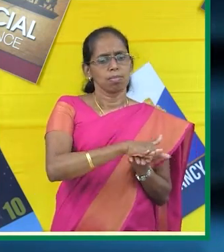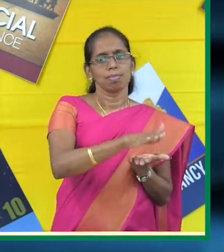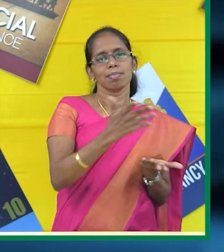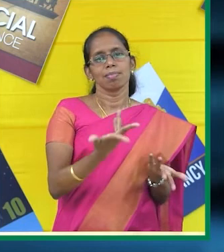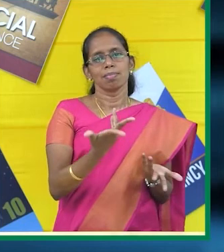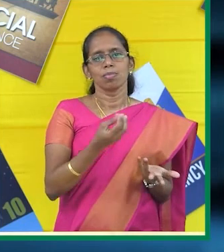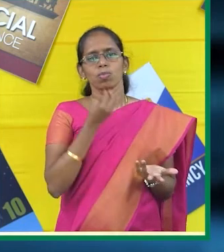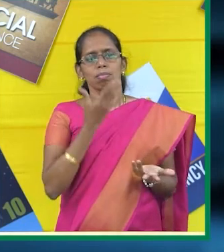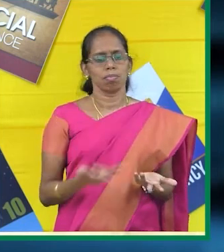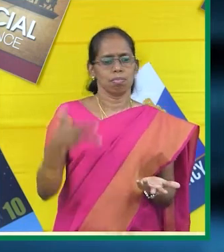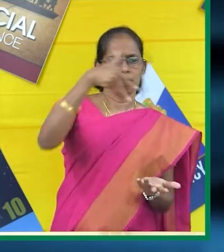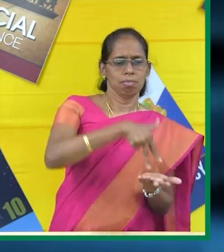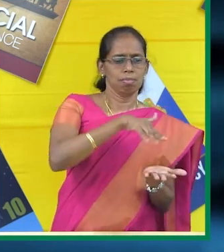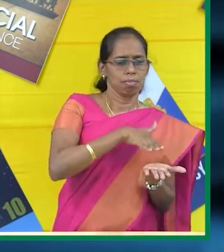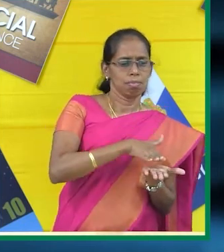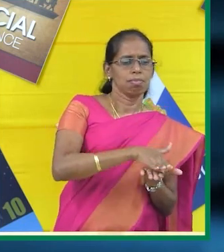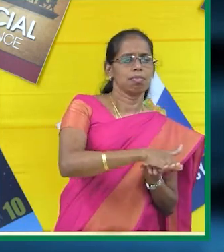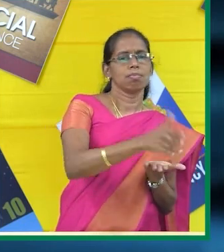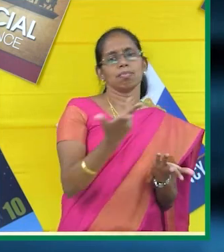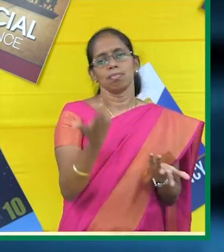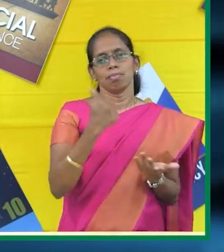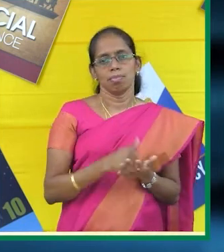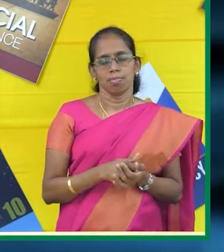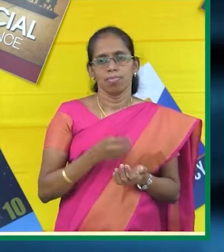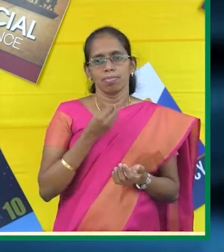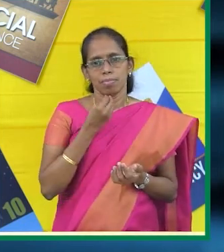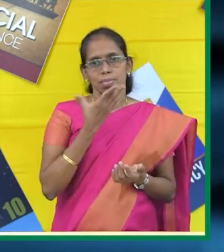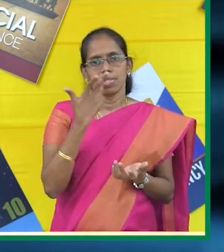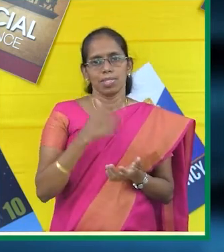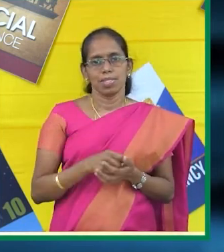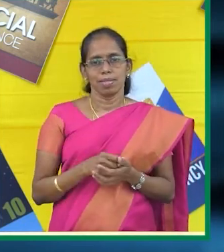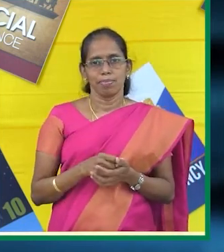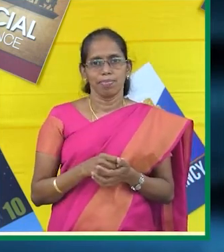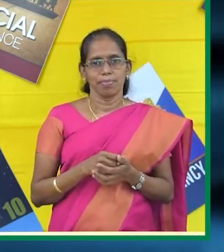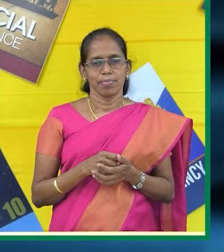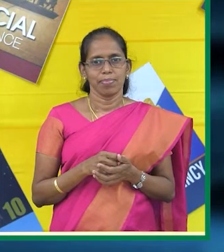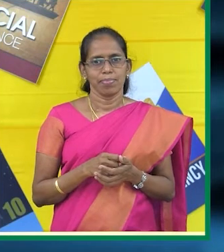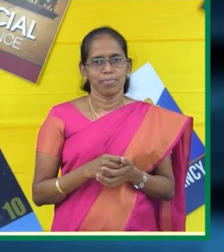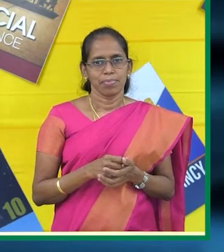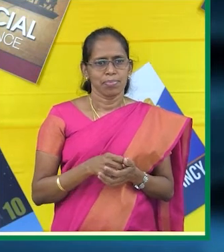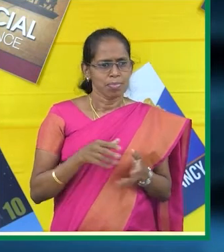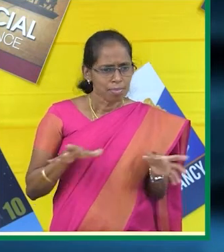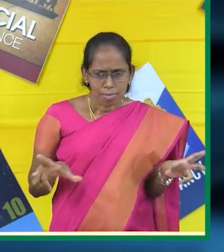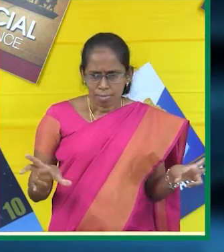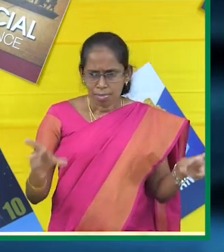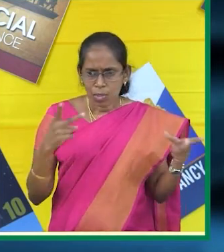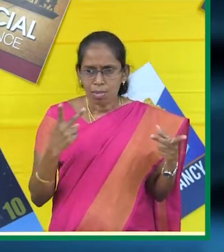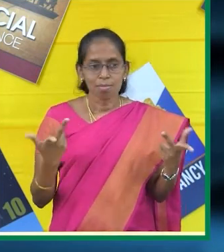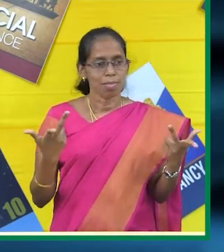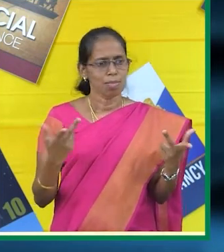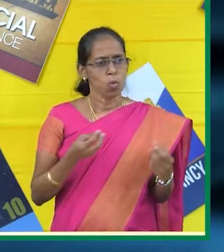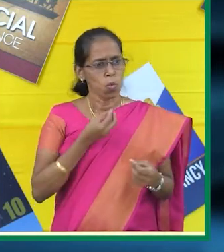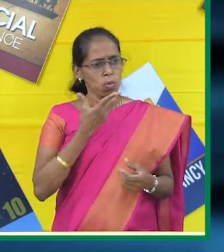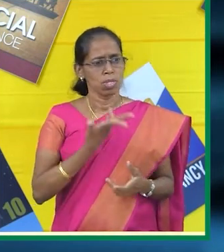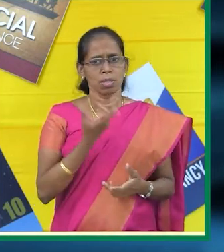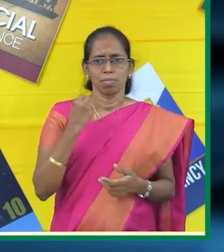மக்கள் ஏறி நின்று கொண்டாலே அவையே நகர்ந்து கொண்டிருக்கும் என்கிற நிலையிலே, அதாவது வீதிகளிலேயும் சரி அல்ல